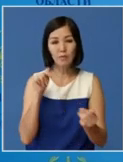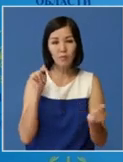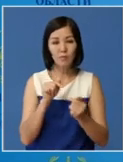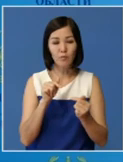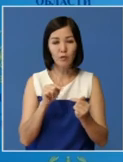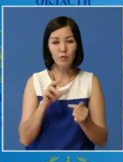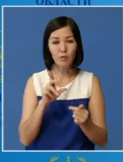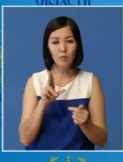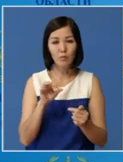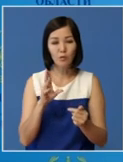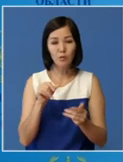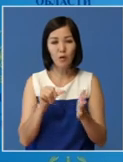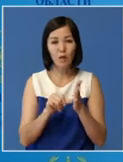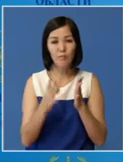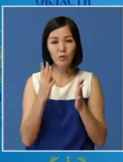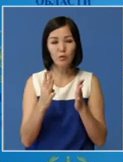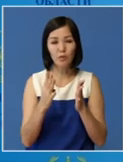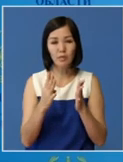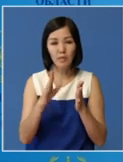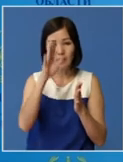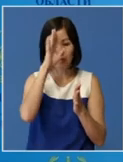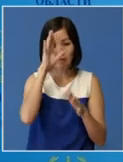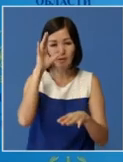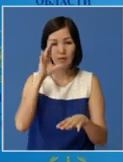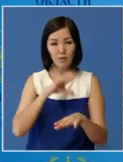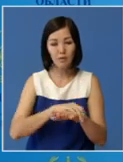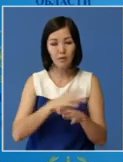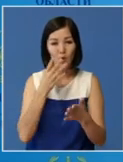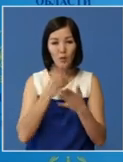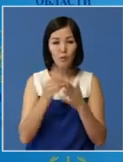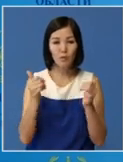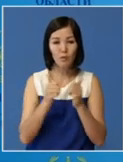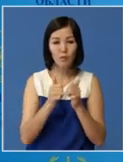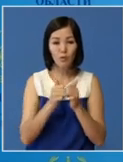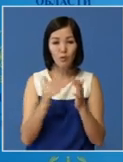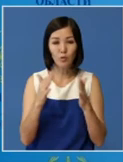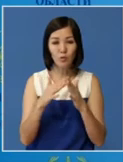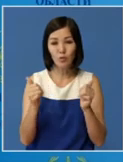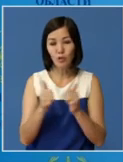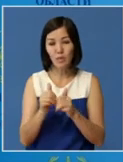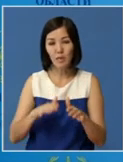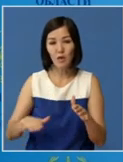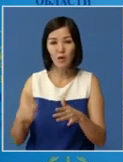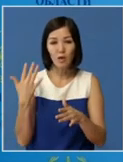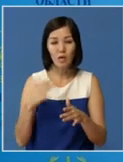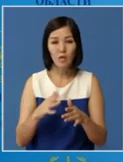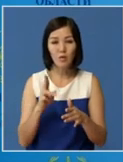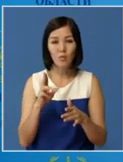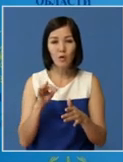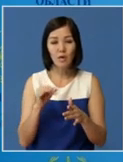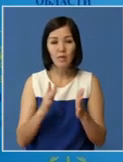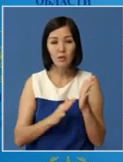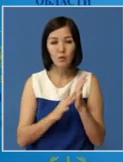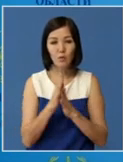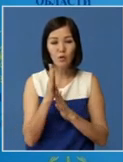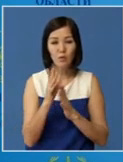Көксу ауданынан 64 жастағы азаматты анықтады. Ол өз ауласында қарасора өсірген. Әшкерелеу кезінде 50-ден аса қарасора түбімен